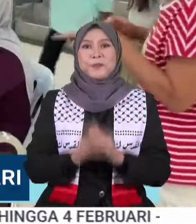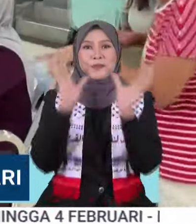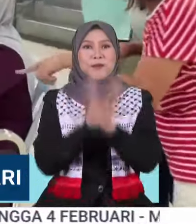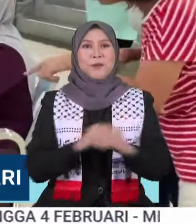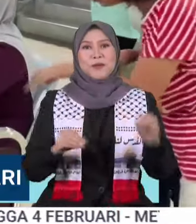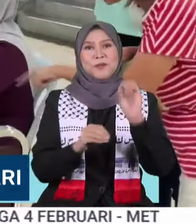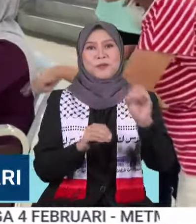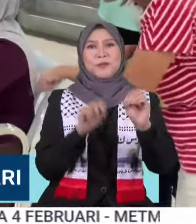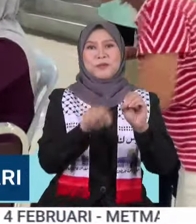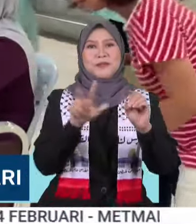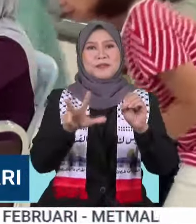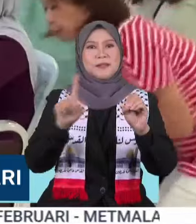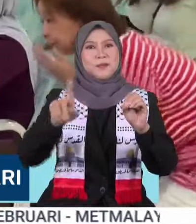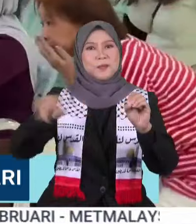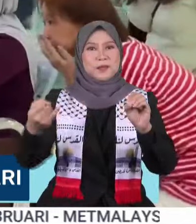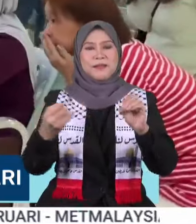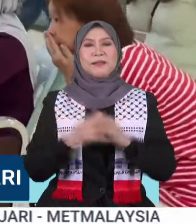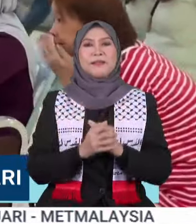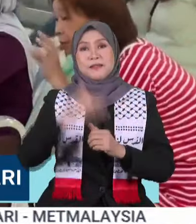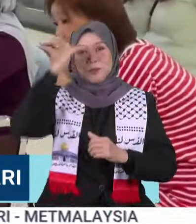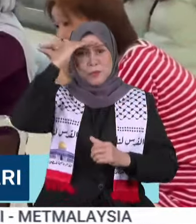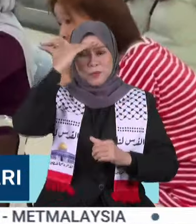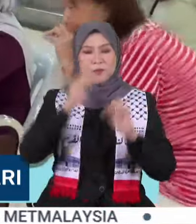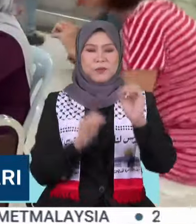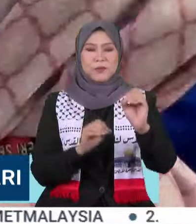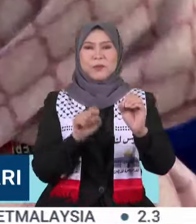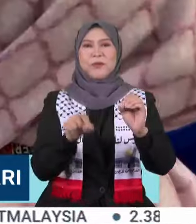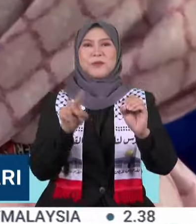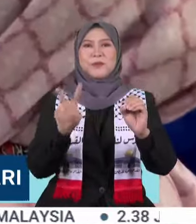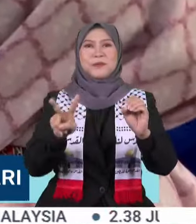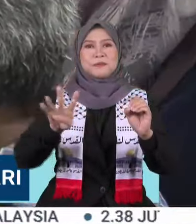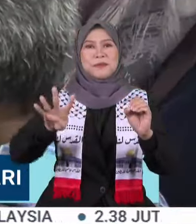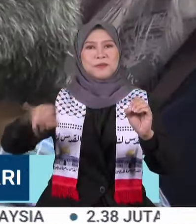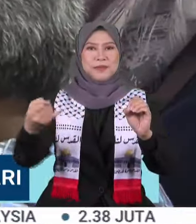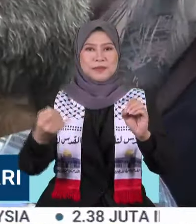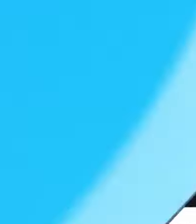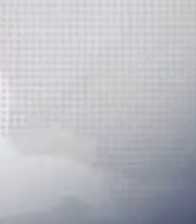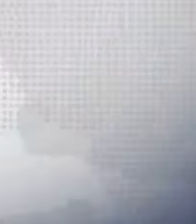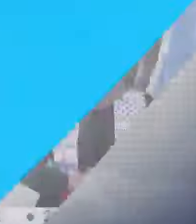Sarawak 0.31 juta dan Johor 0.24 juta.